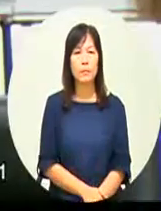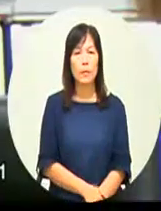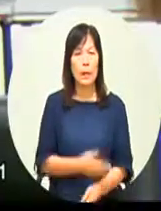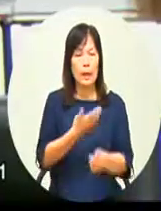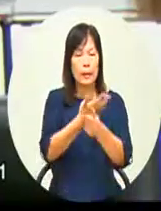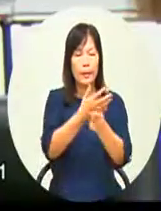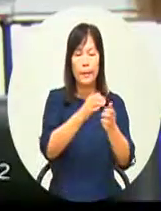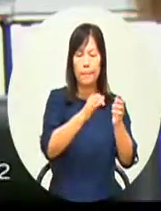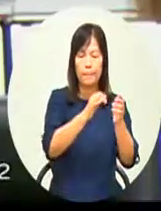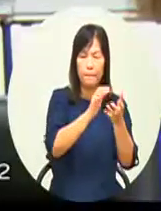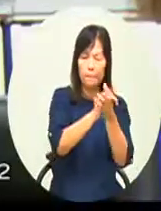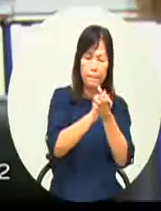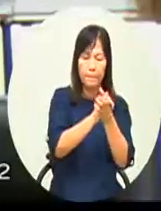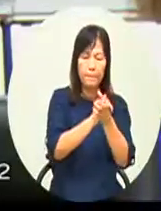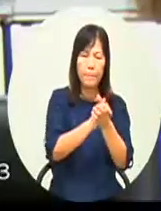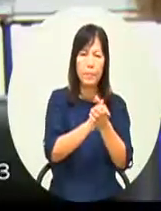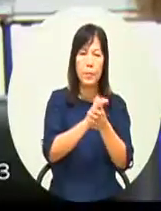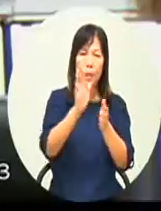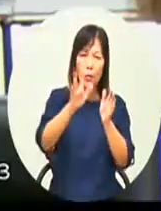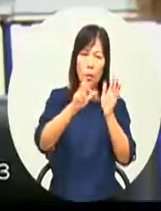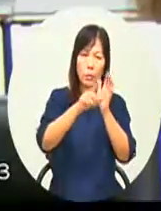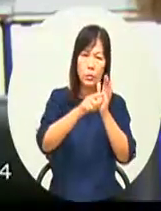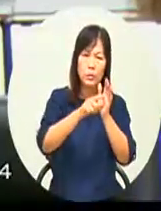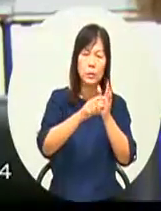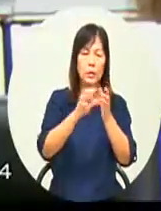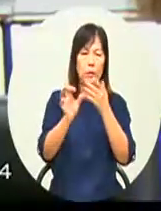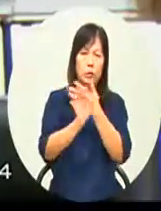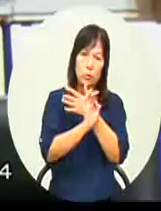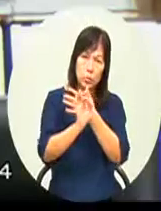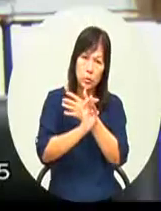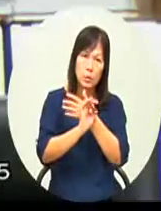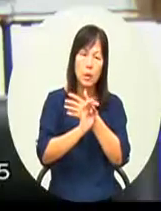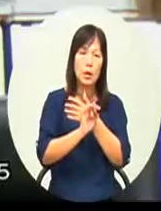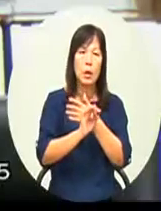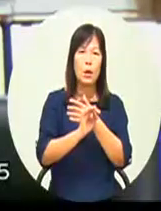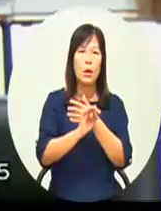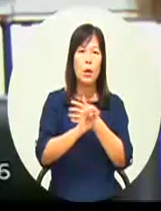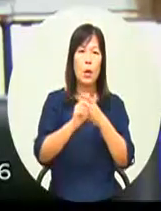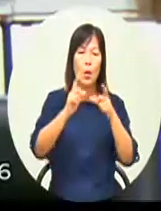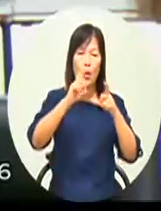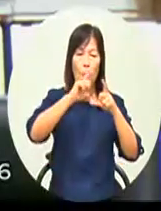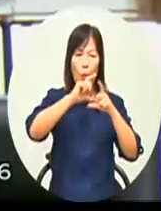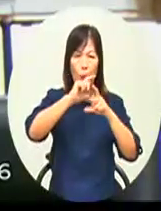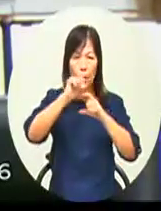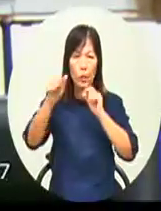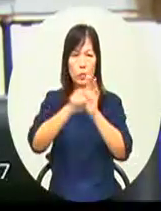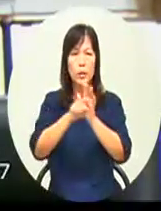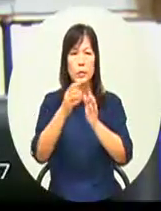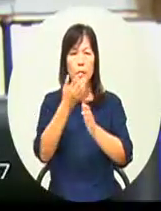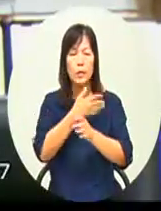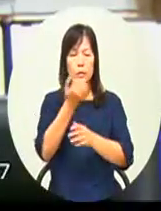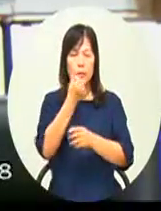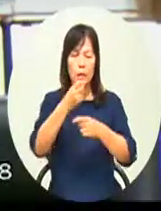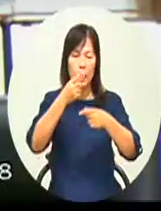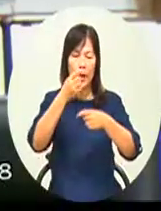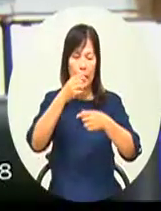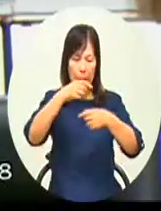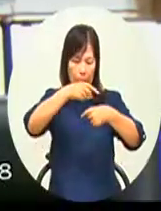国人有机会尝试回到我们美丽的南横。